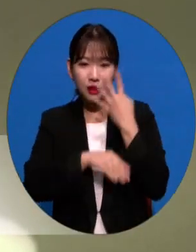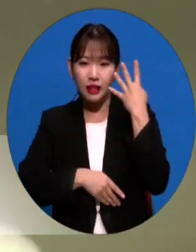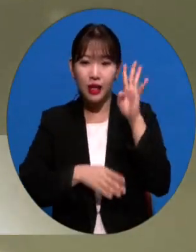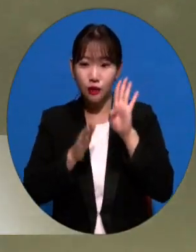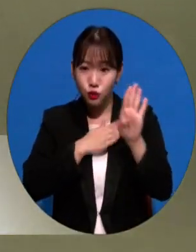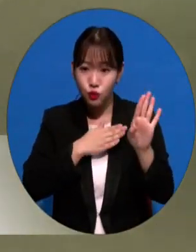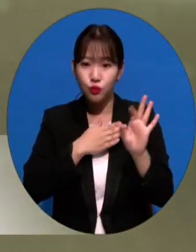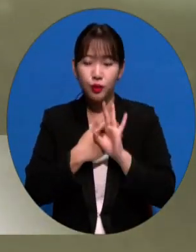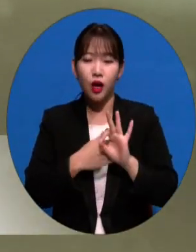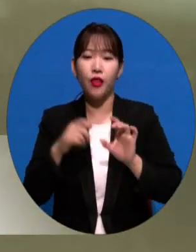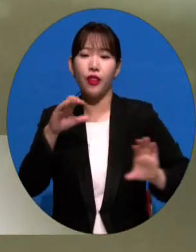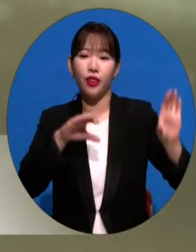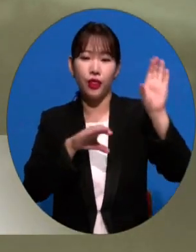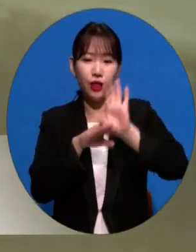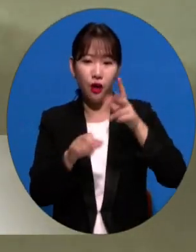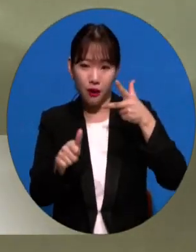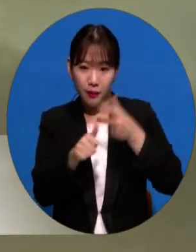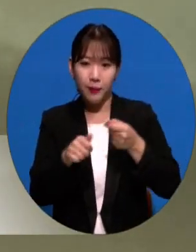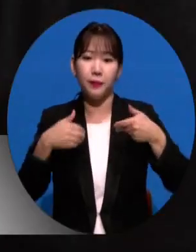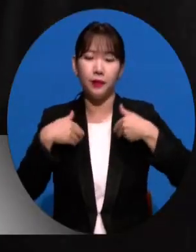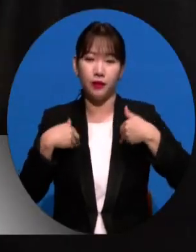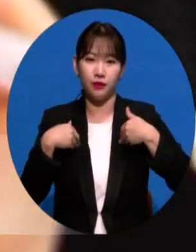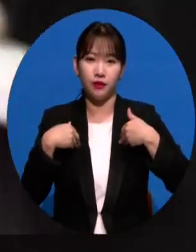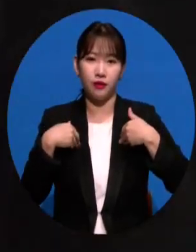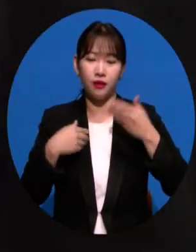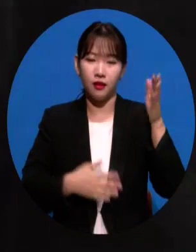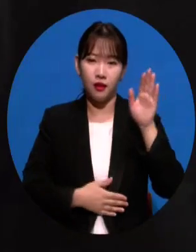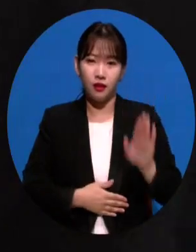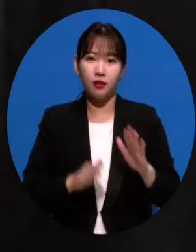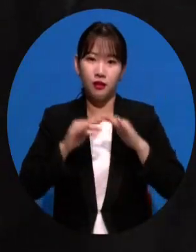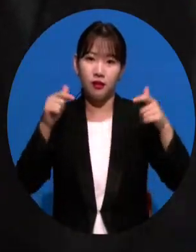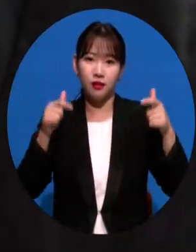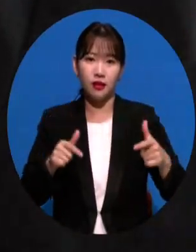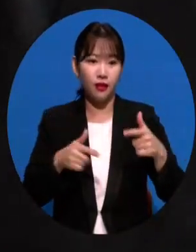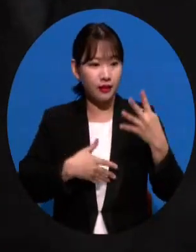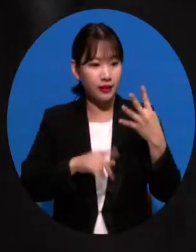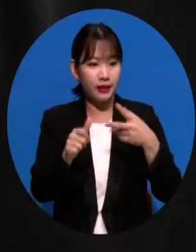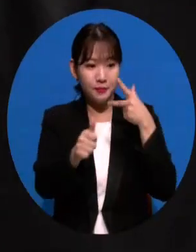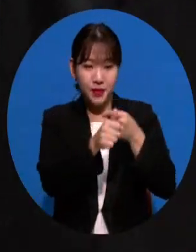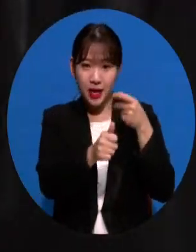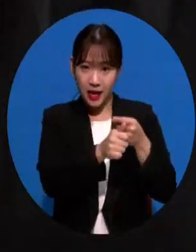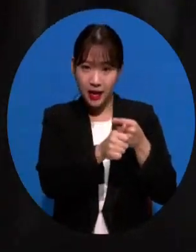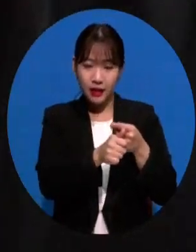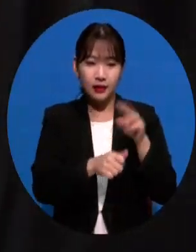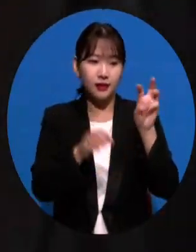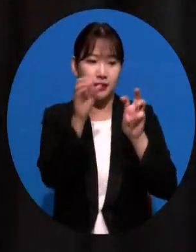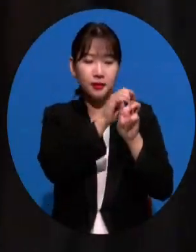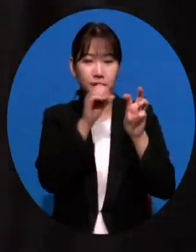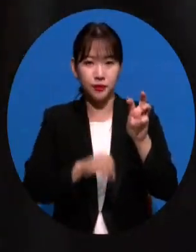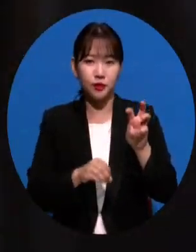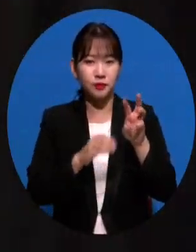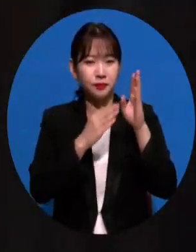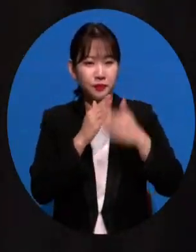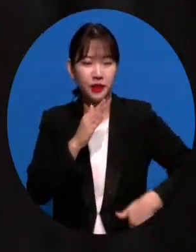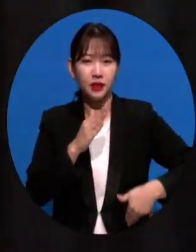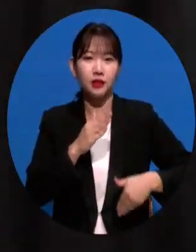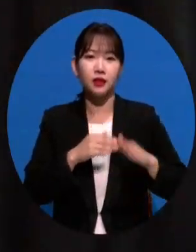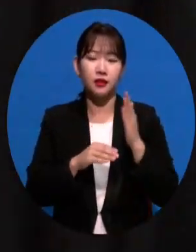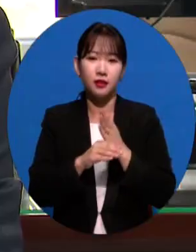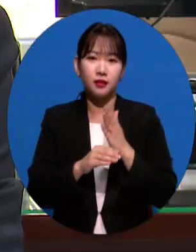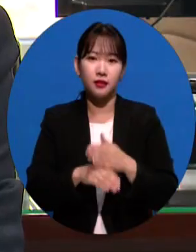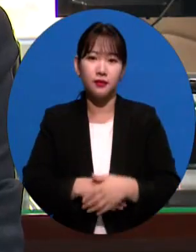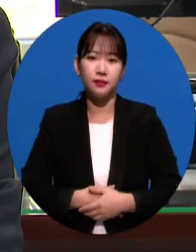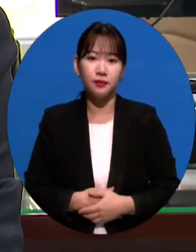경우 추가 백신 접종이 필요한 상황. 하지만 전남 지역 4차 접종률은 30%에도 미치지 못하고